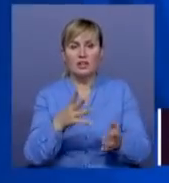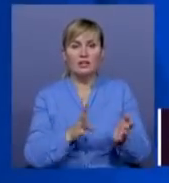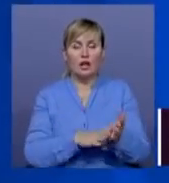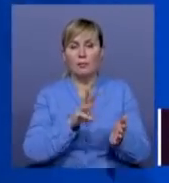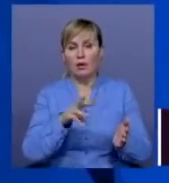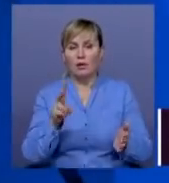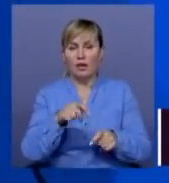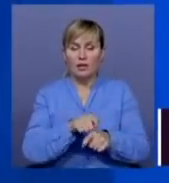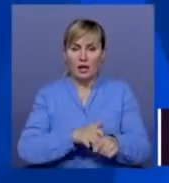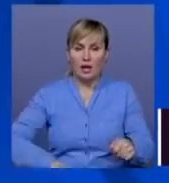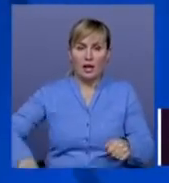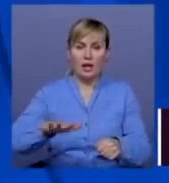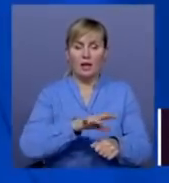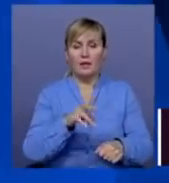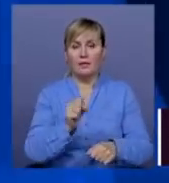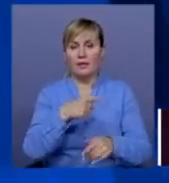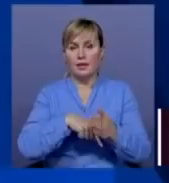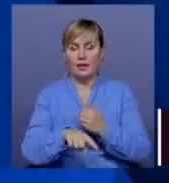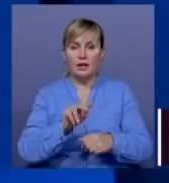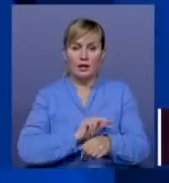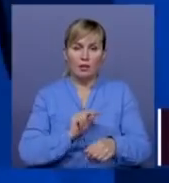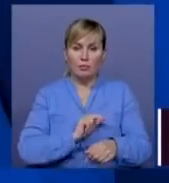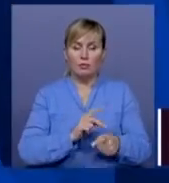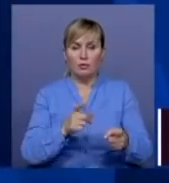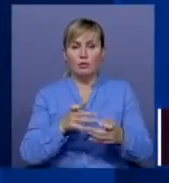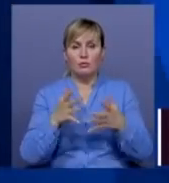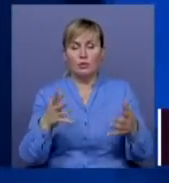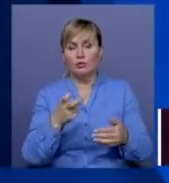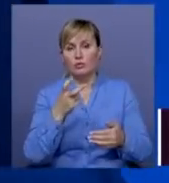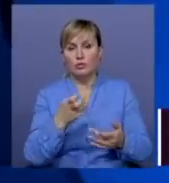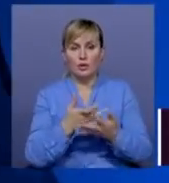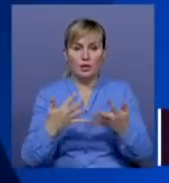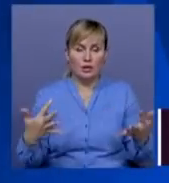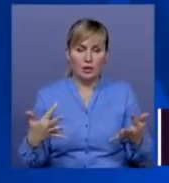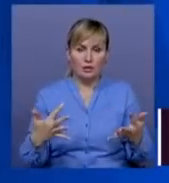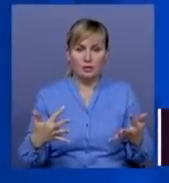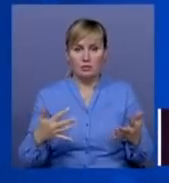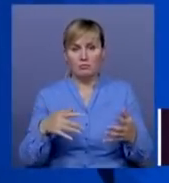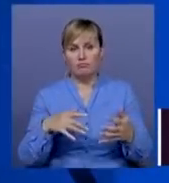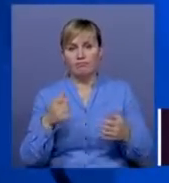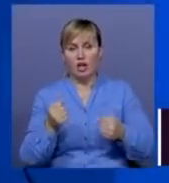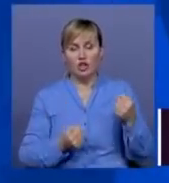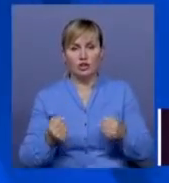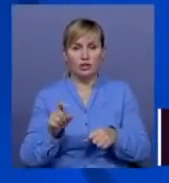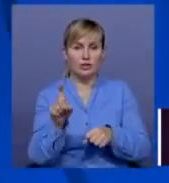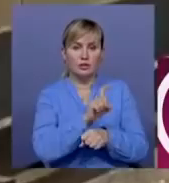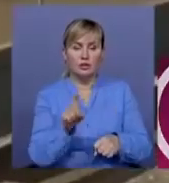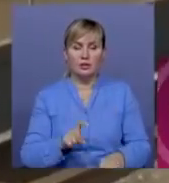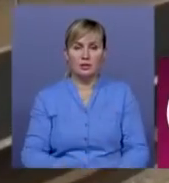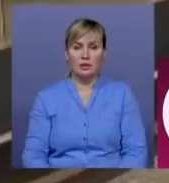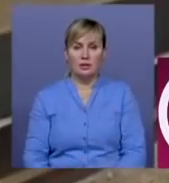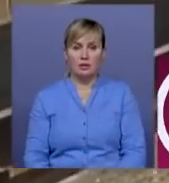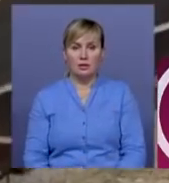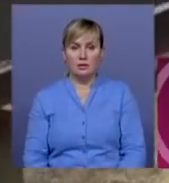миллионов квадратных метров. На санитарные работы привлечены больше 200 единиц поливомоечных машин.